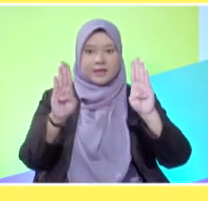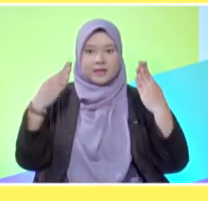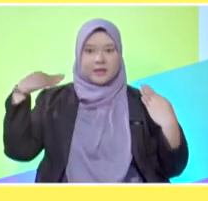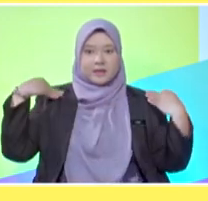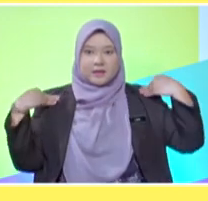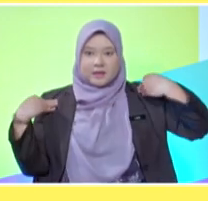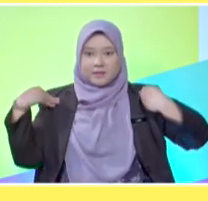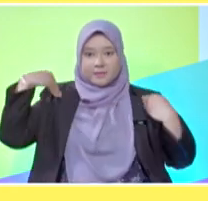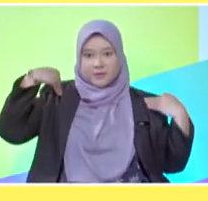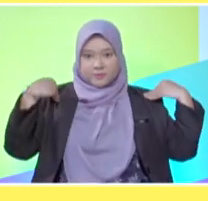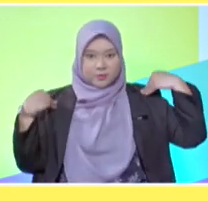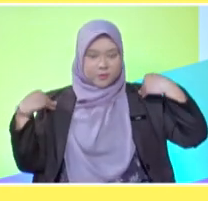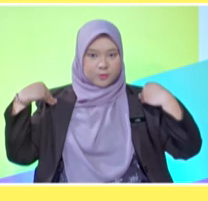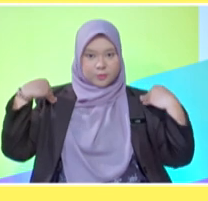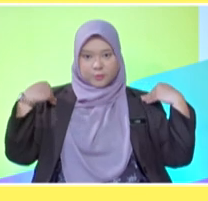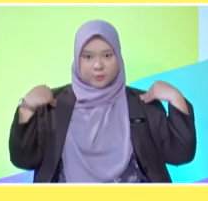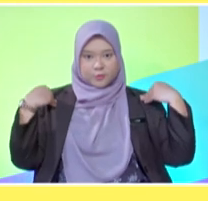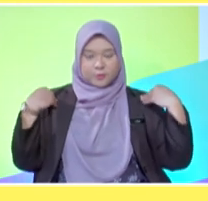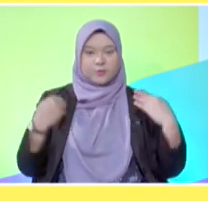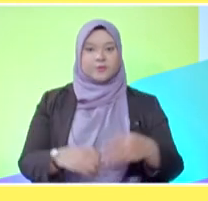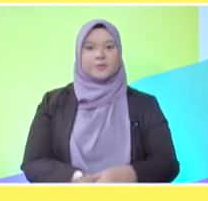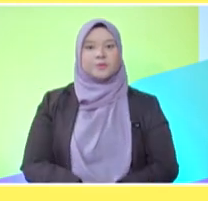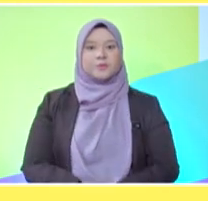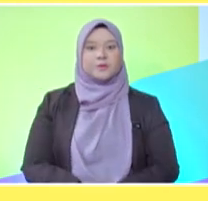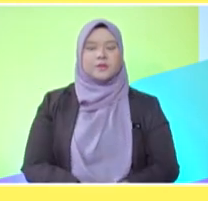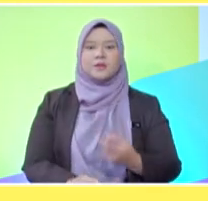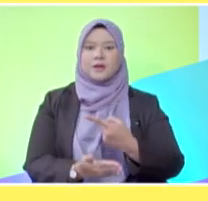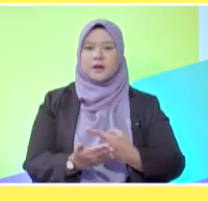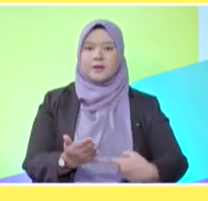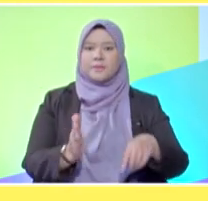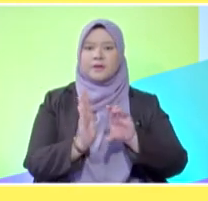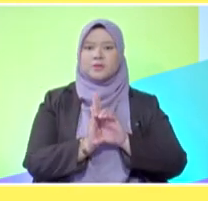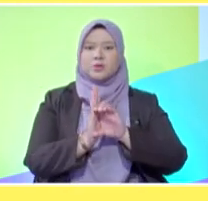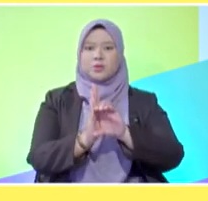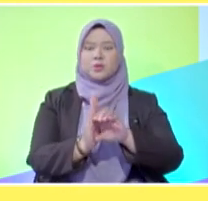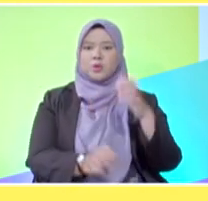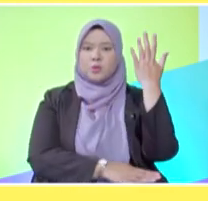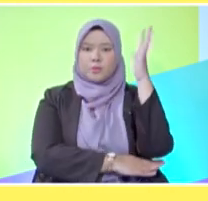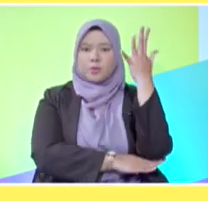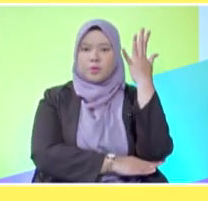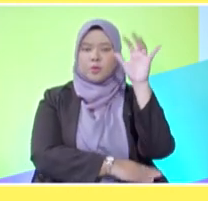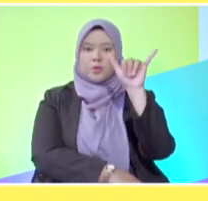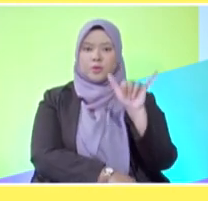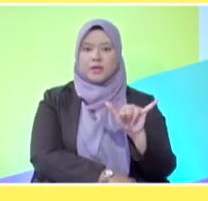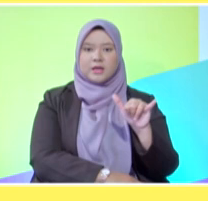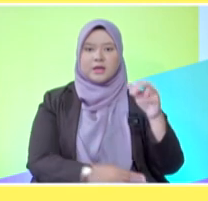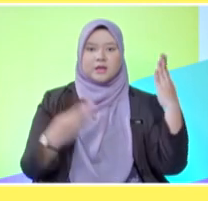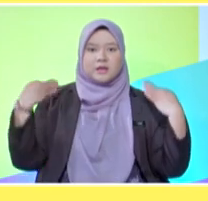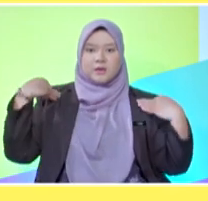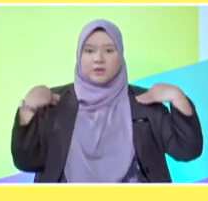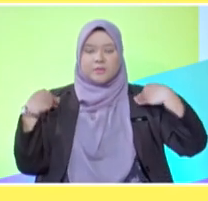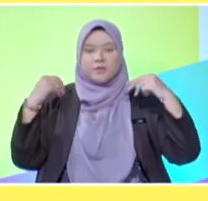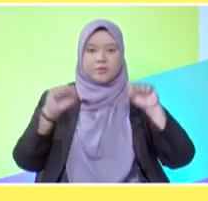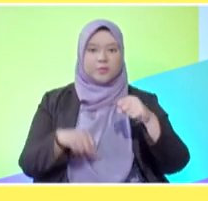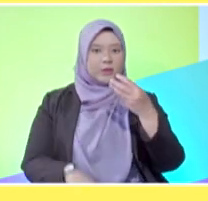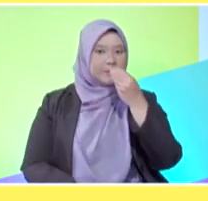seterusnya kita kenali juga contoh-contoh jenis tumbuh-tumbuhan tumbuh-tumbuhan itu terdiri yang pertama